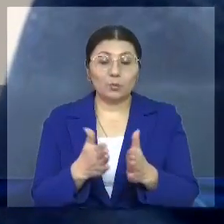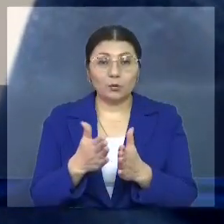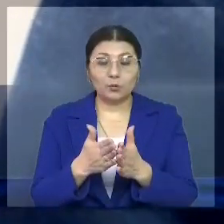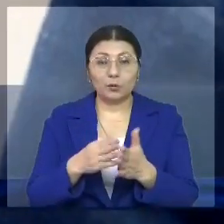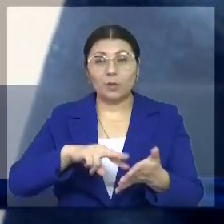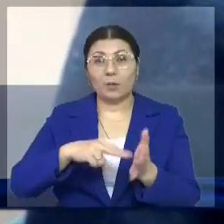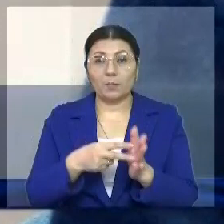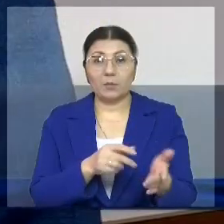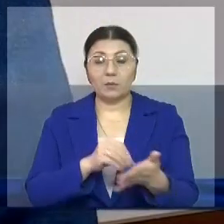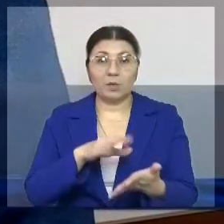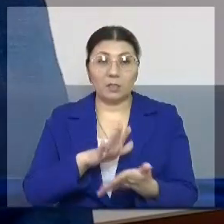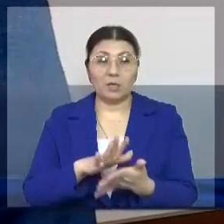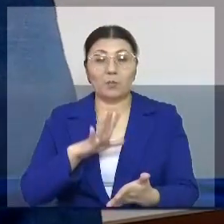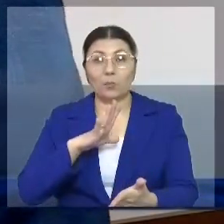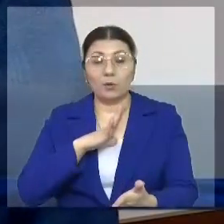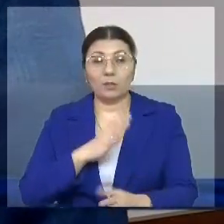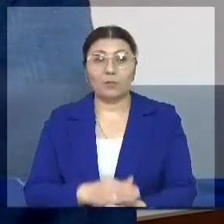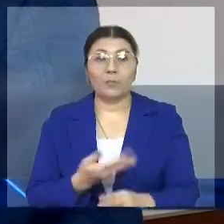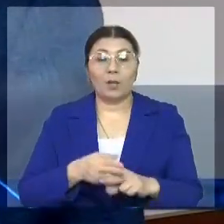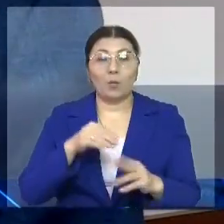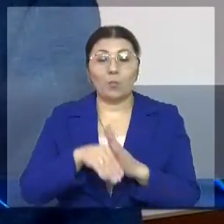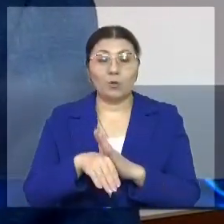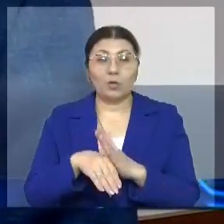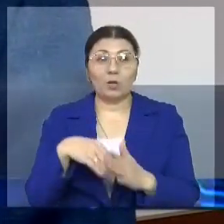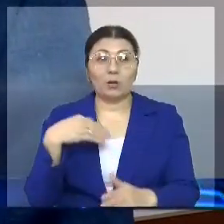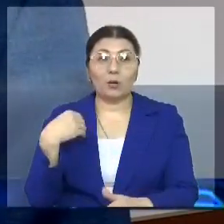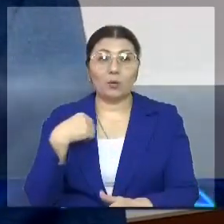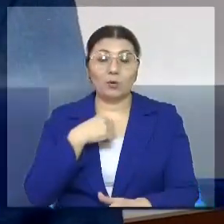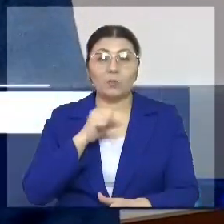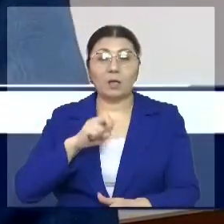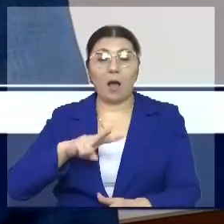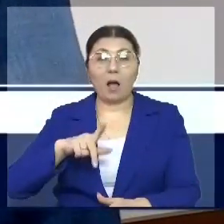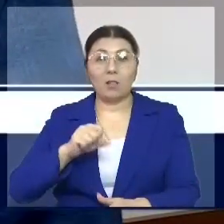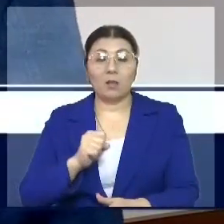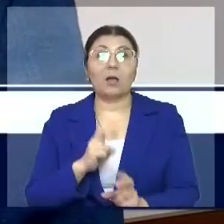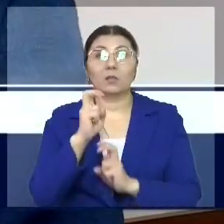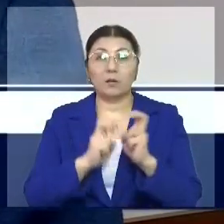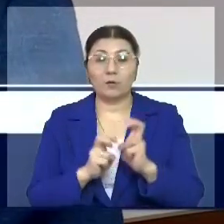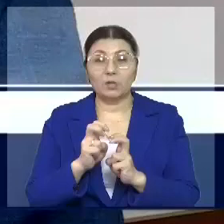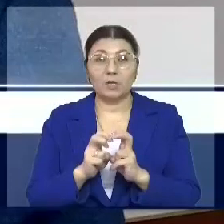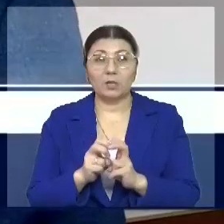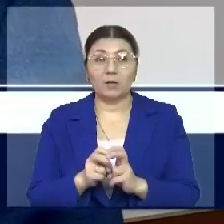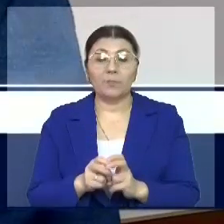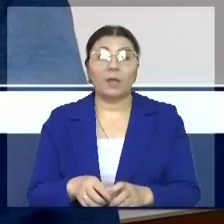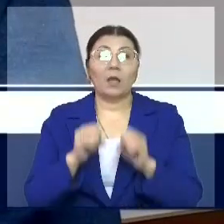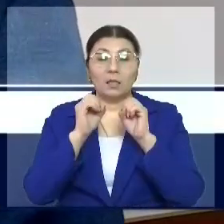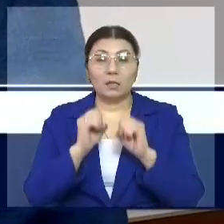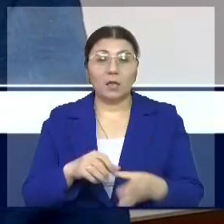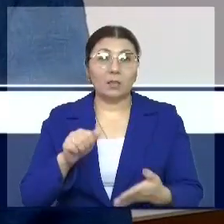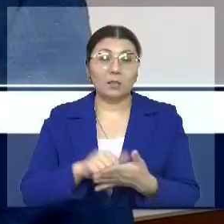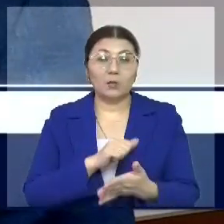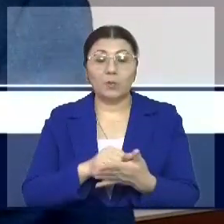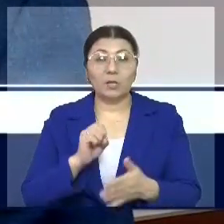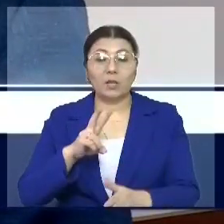бекітілген болатын. Онда атап айтатын болса, бұл өзіміздің алға зауытында қауіпті қалдықтарды жою, Елек өзенін